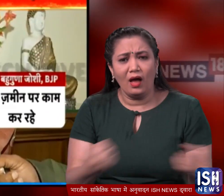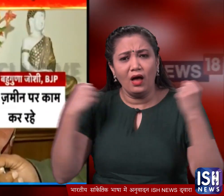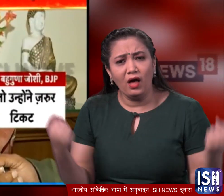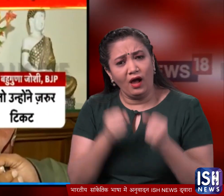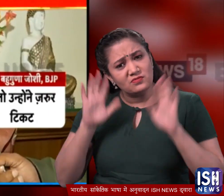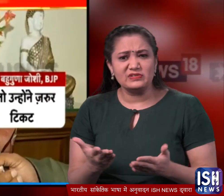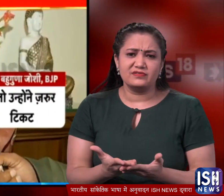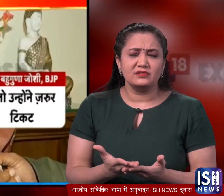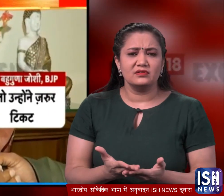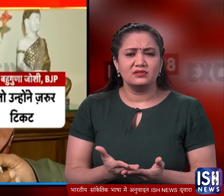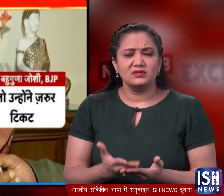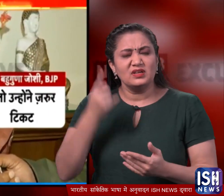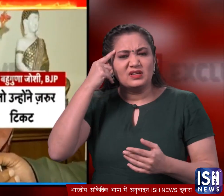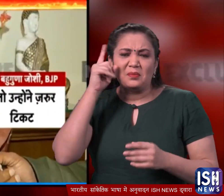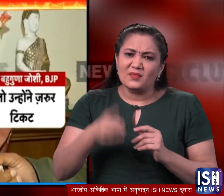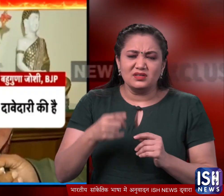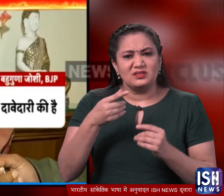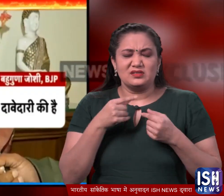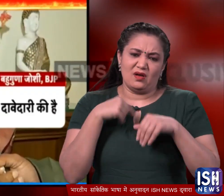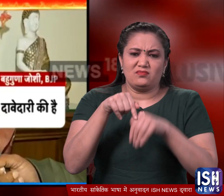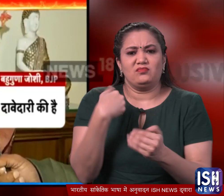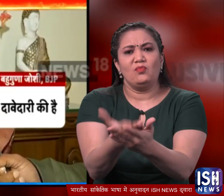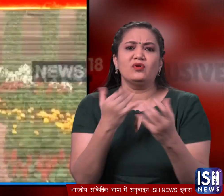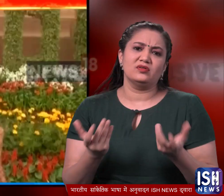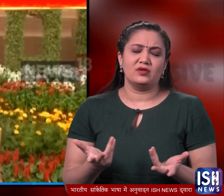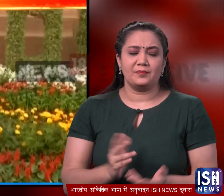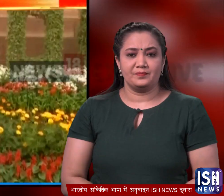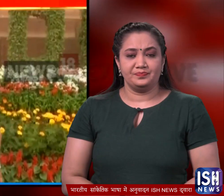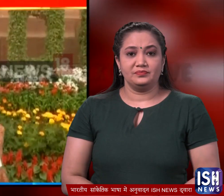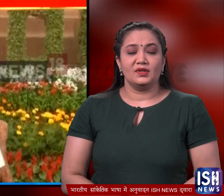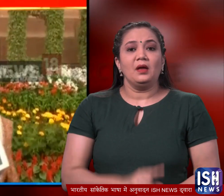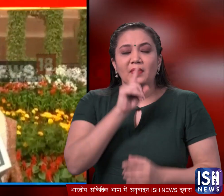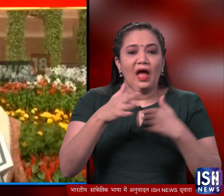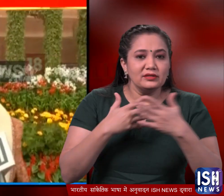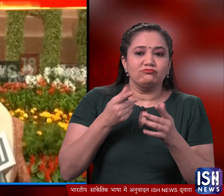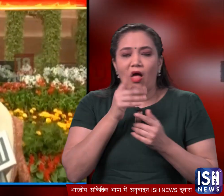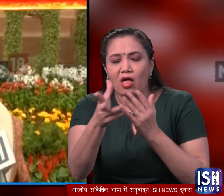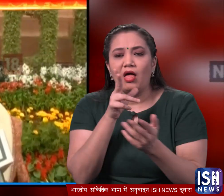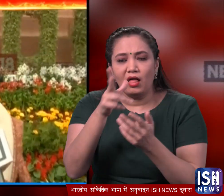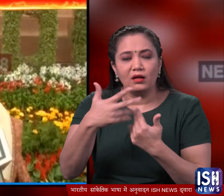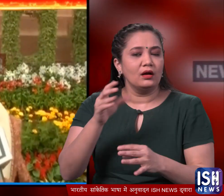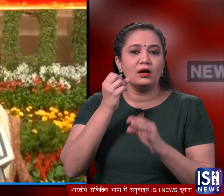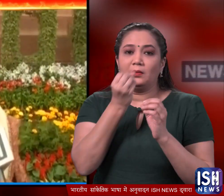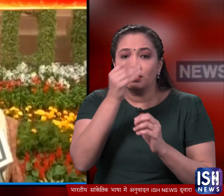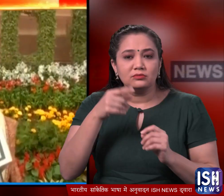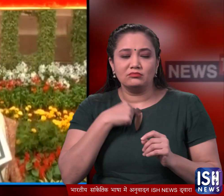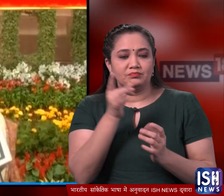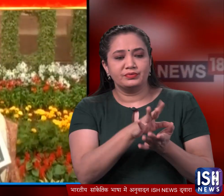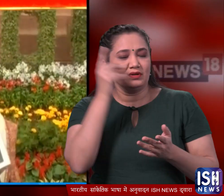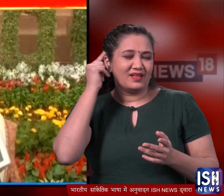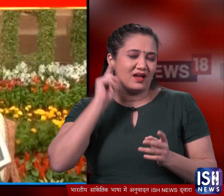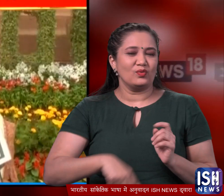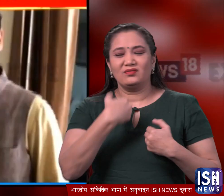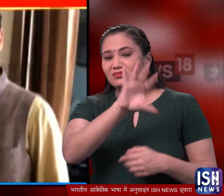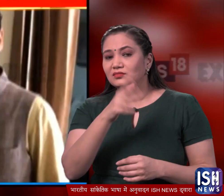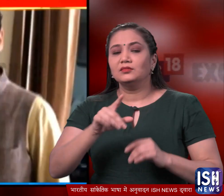पे काम कर रहे हैं, तो उन्होंने जरूर टिकट की दावेदारी की है। हालांकि रीता बहुगुणा की कोई दलील काम नहीं आई और बीजेपी ने उनके बेटे को